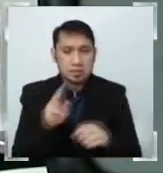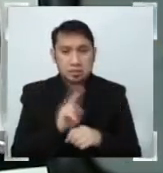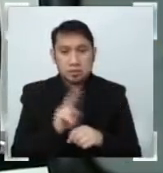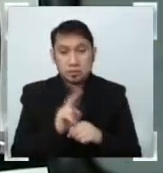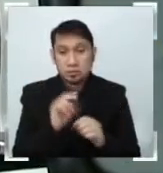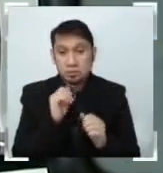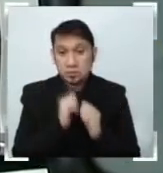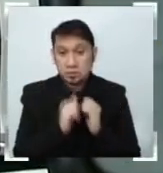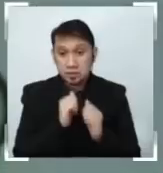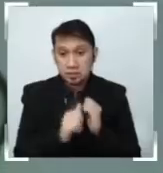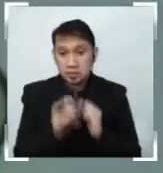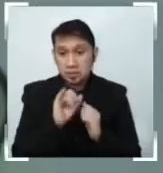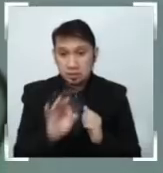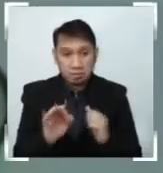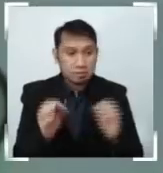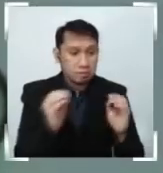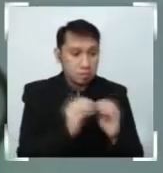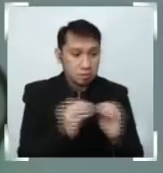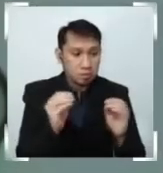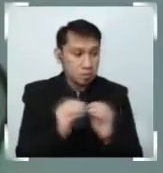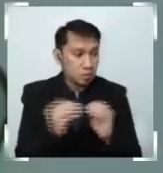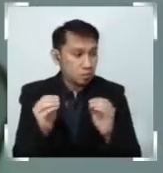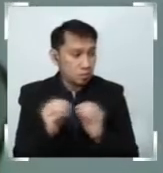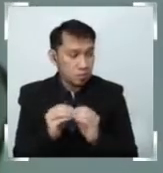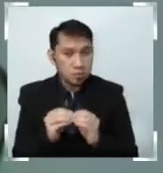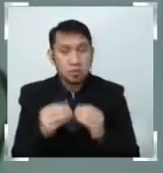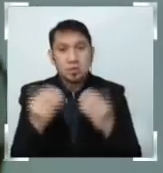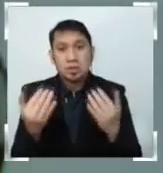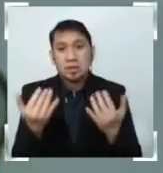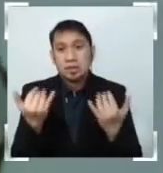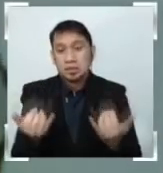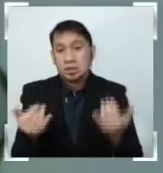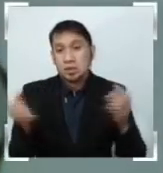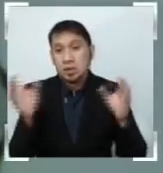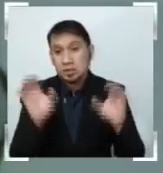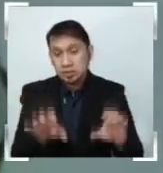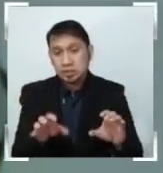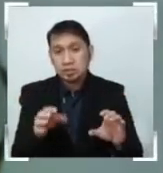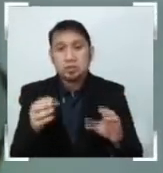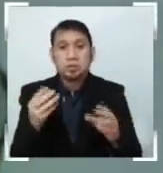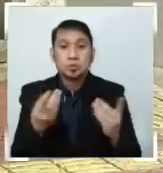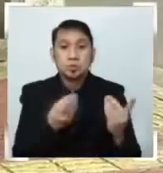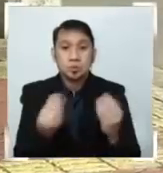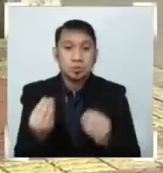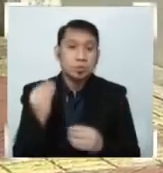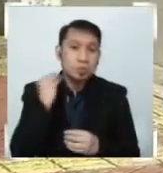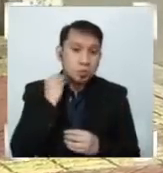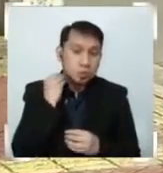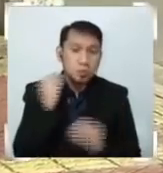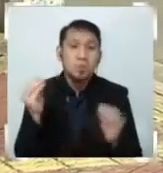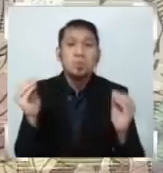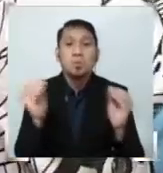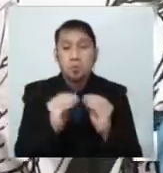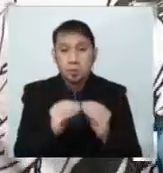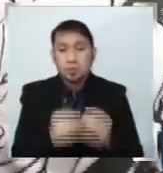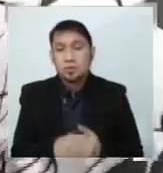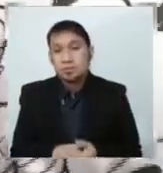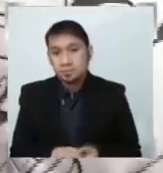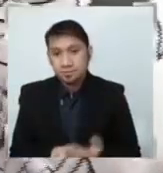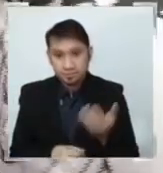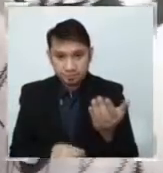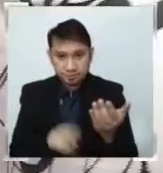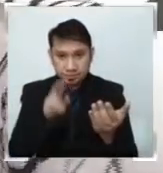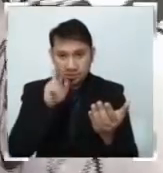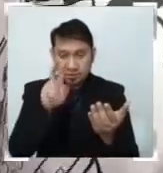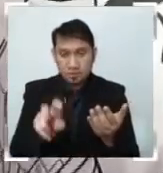kung parami ng parami yan, ang chance na makaloko sila ay tumataas. Ako si June Veneracion, ang inyong